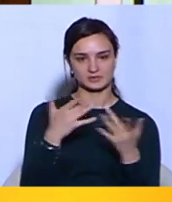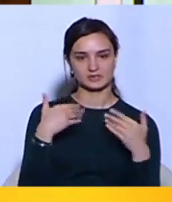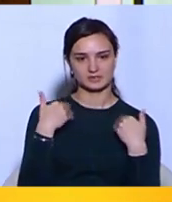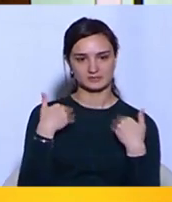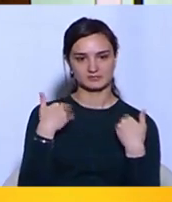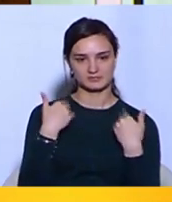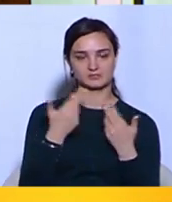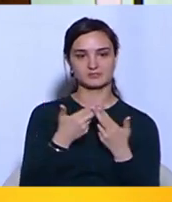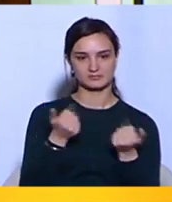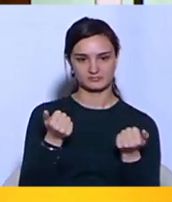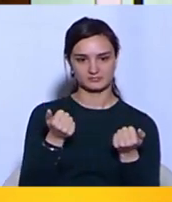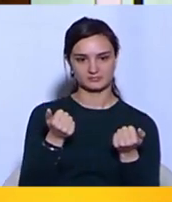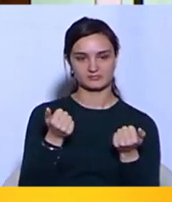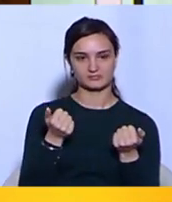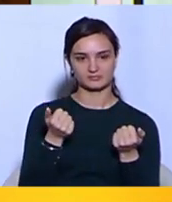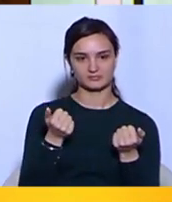სასარგებლოა?